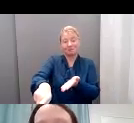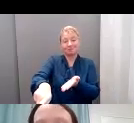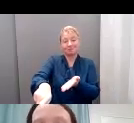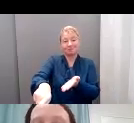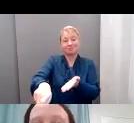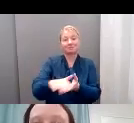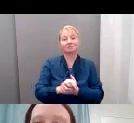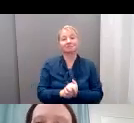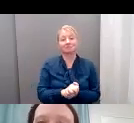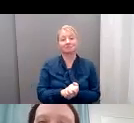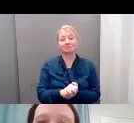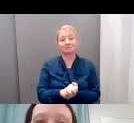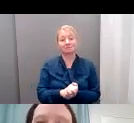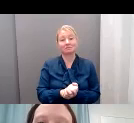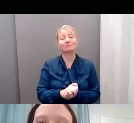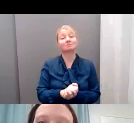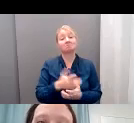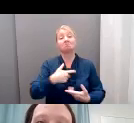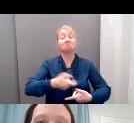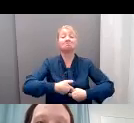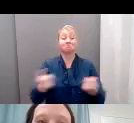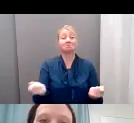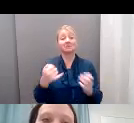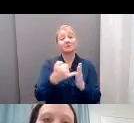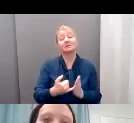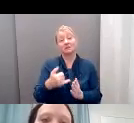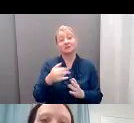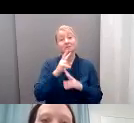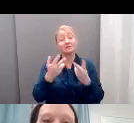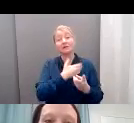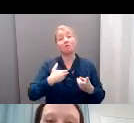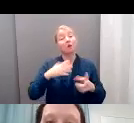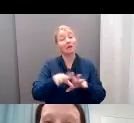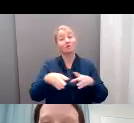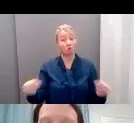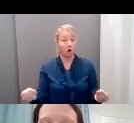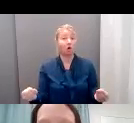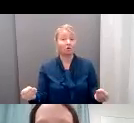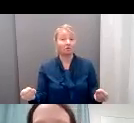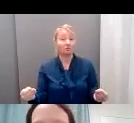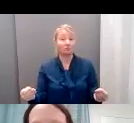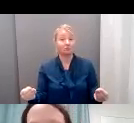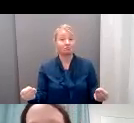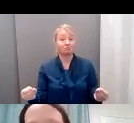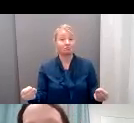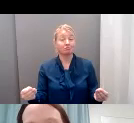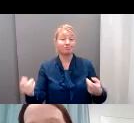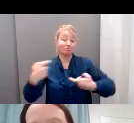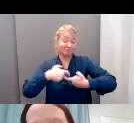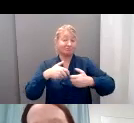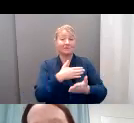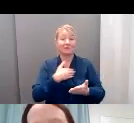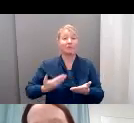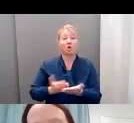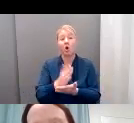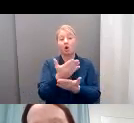lanserat med våra resultat av en kartläggning. Och jag ska berätta lite kort